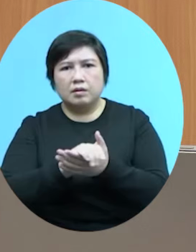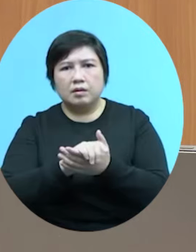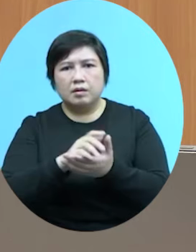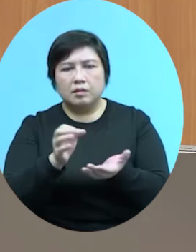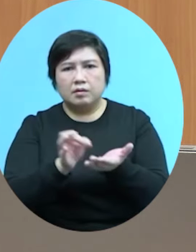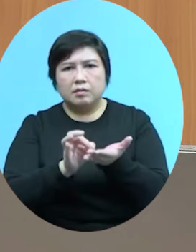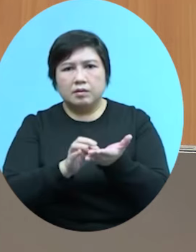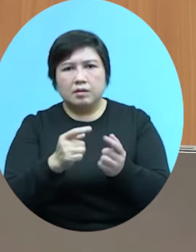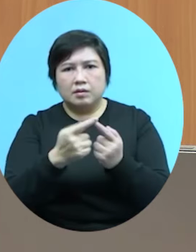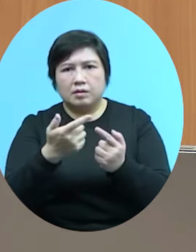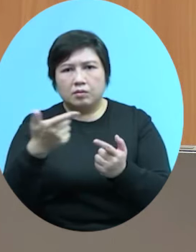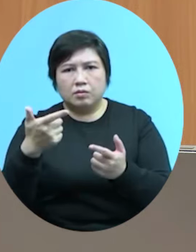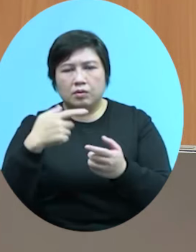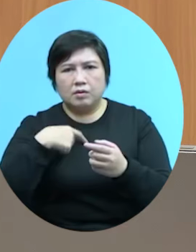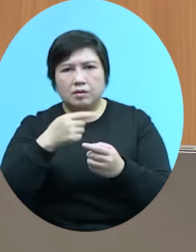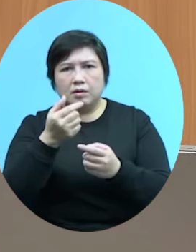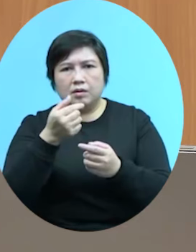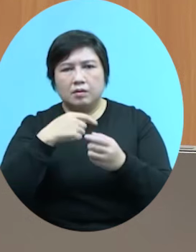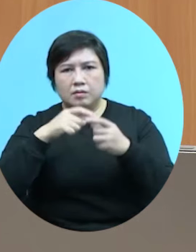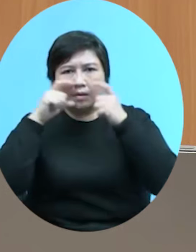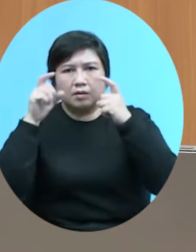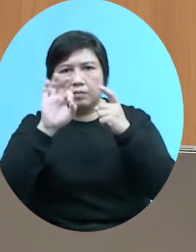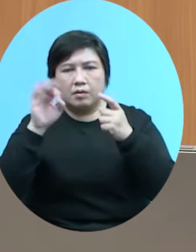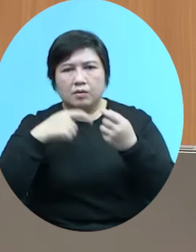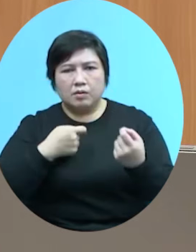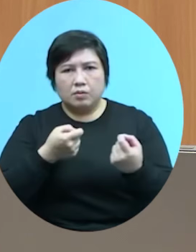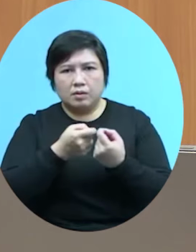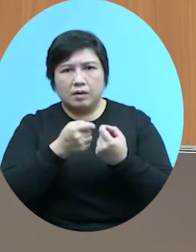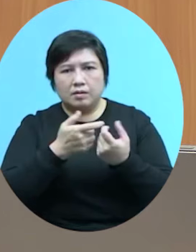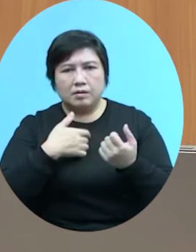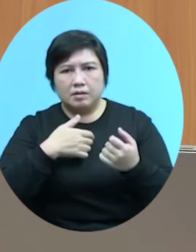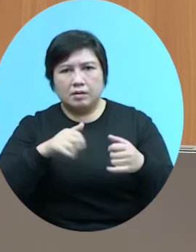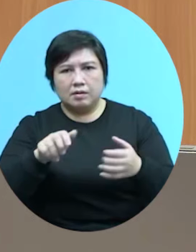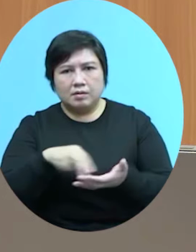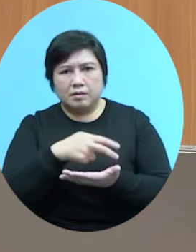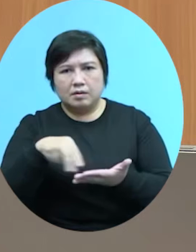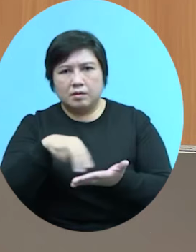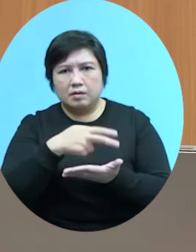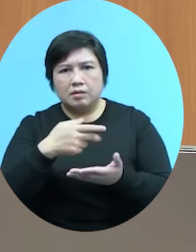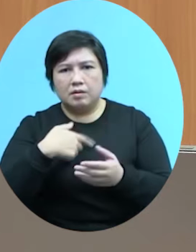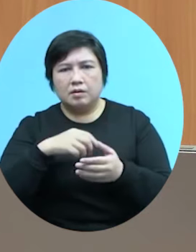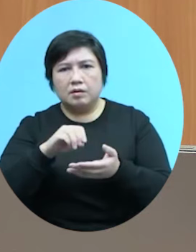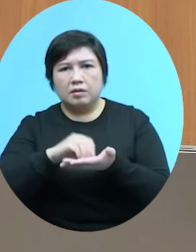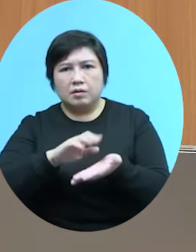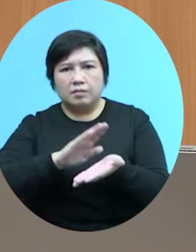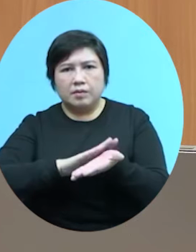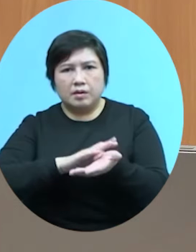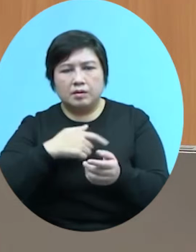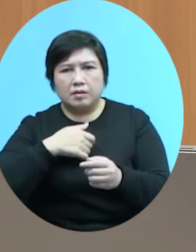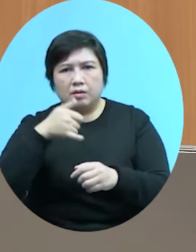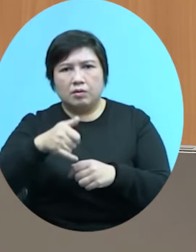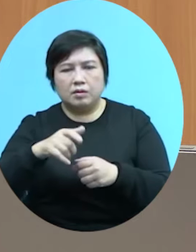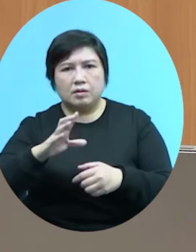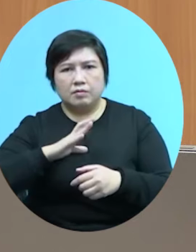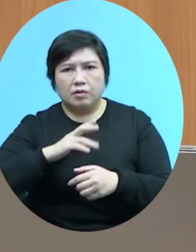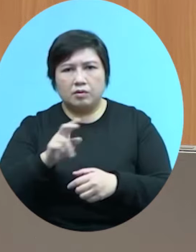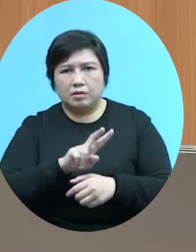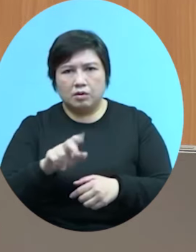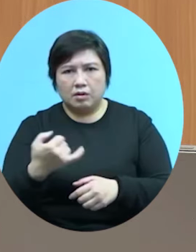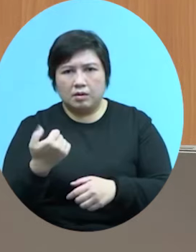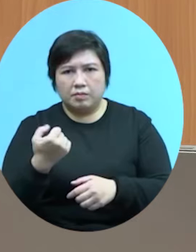經有很多人幾十人不帶走很近距離跳舞想問確診者到訪方的情況是不是也是這樣呢還有